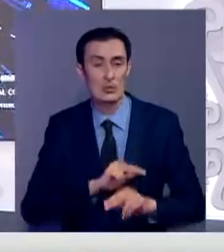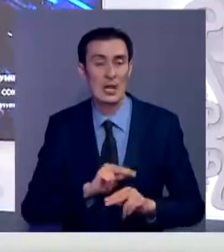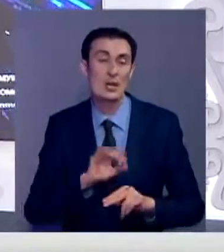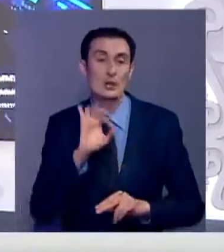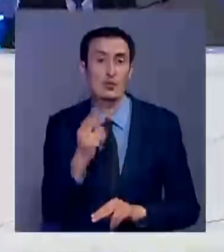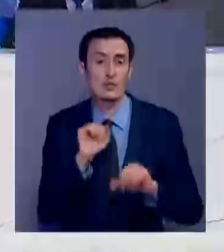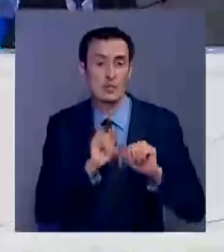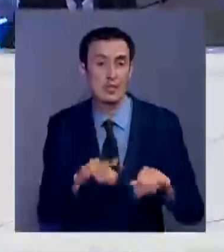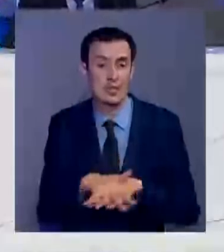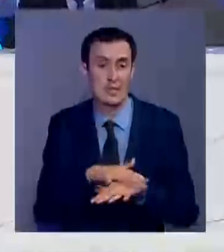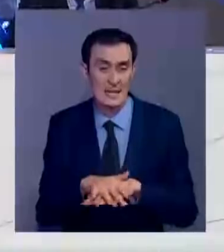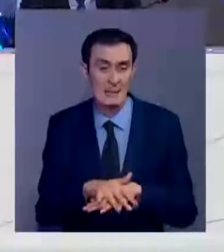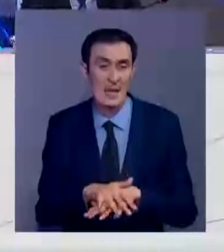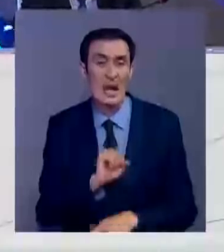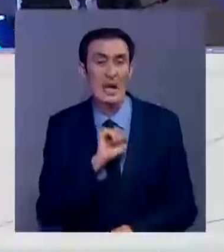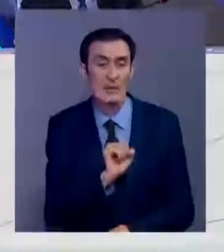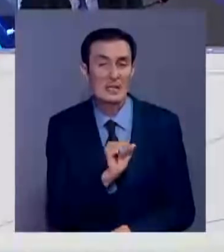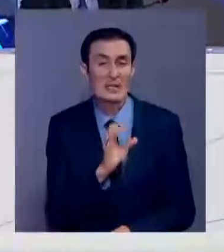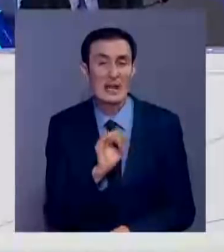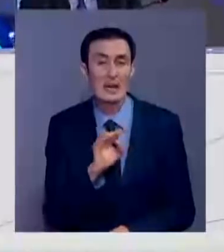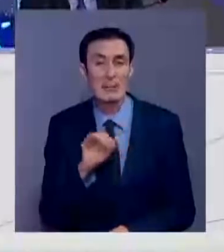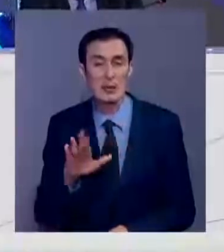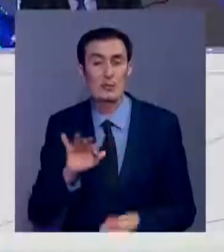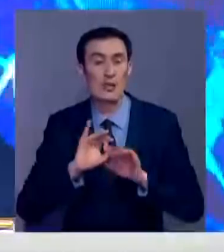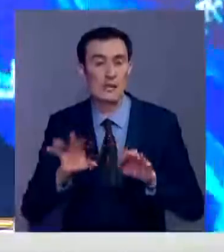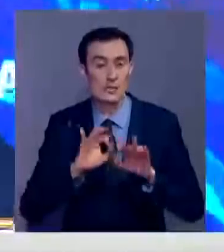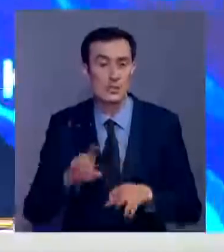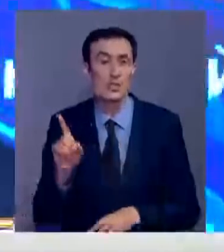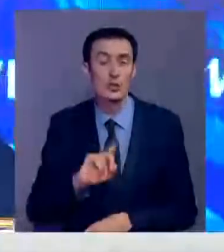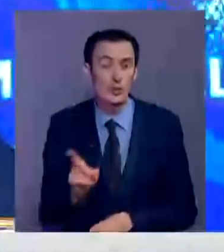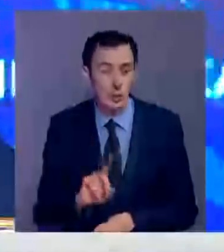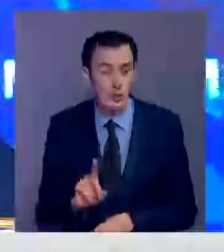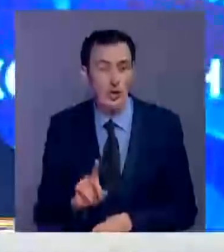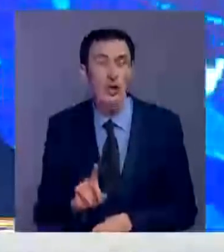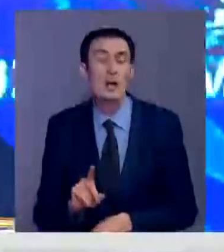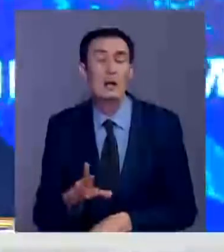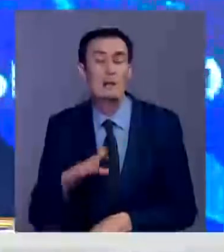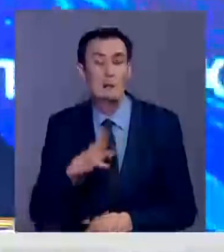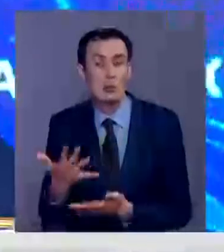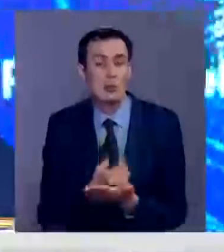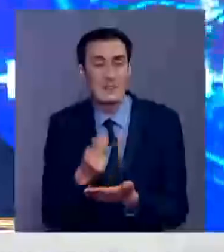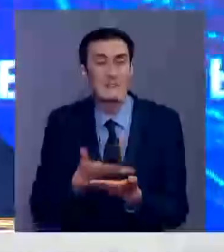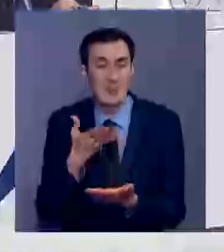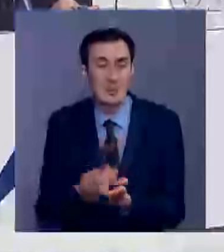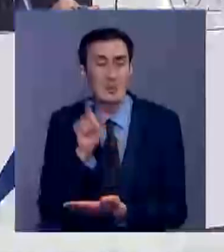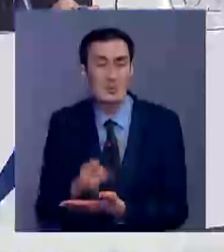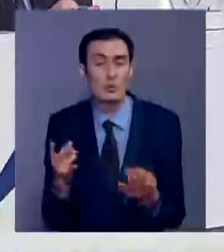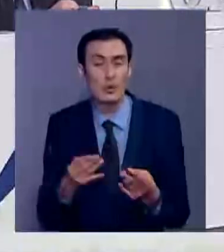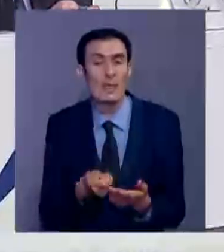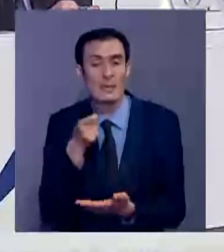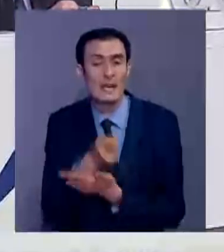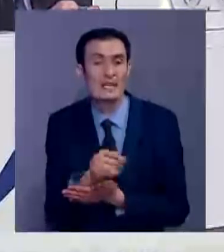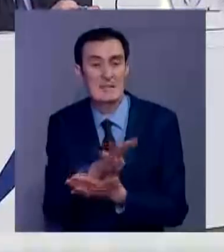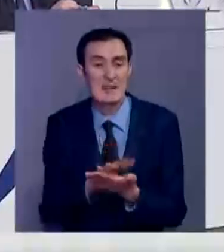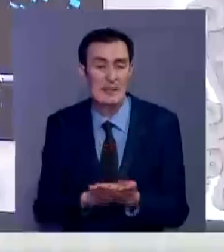и соцзащиты населения. Акмади Сарбасов разъяснил, для того, чтобы получить выплату, человеку нужно подать